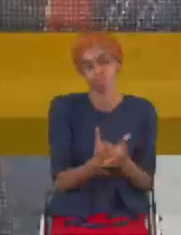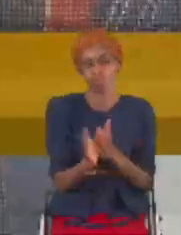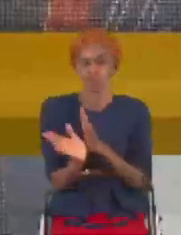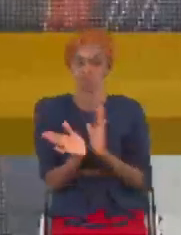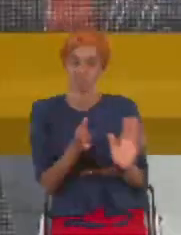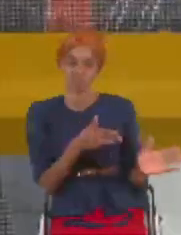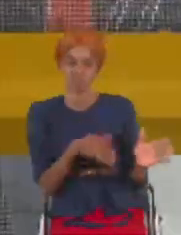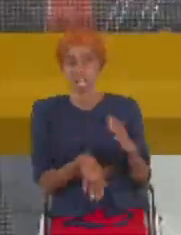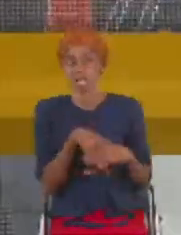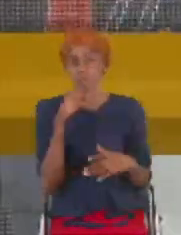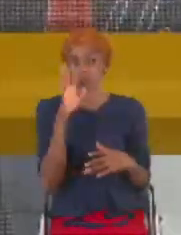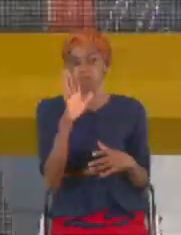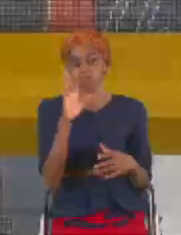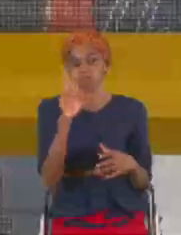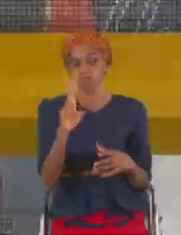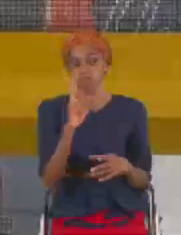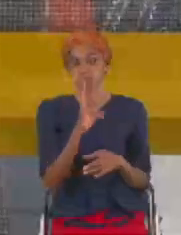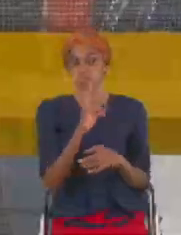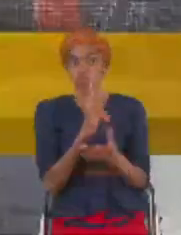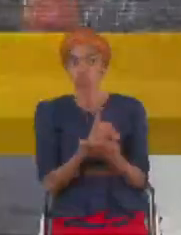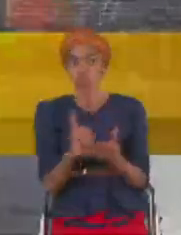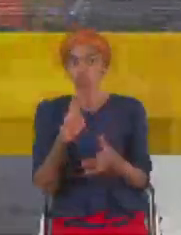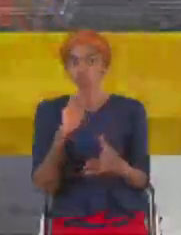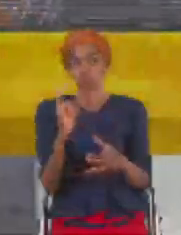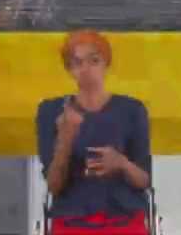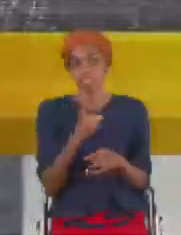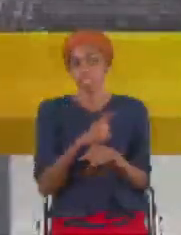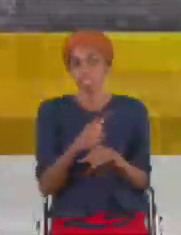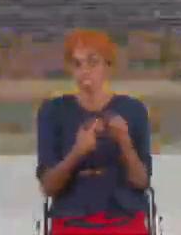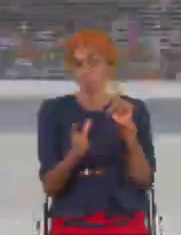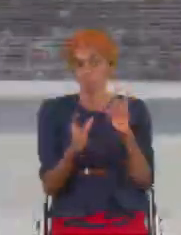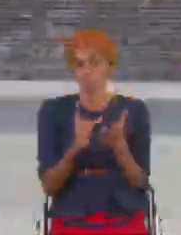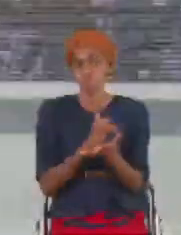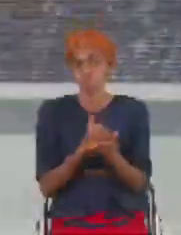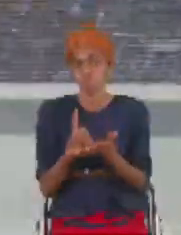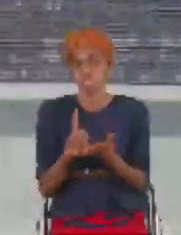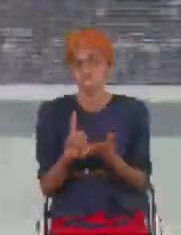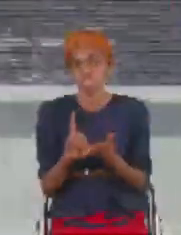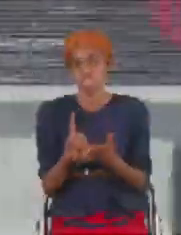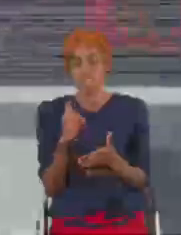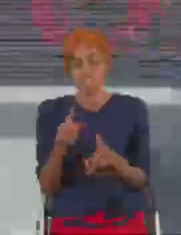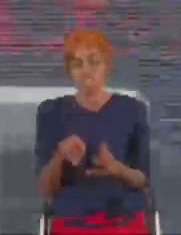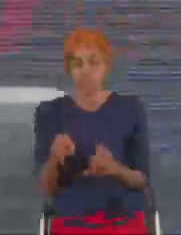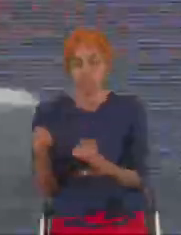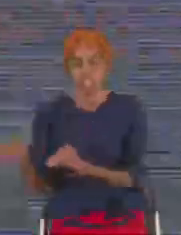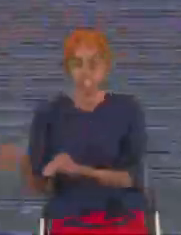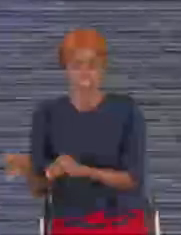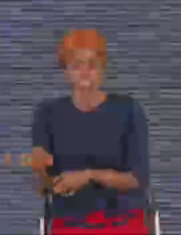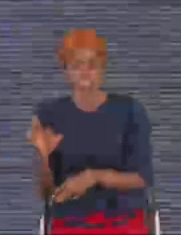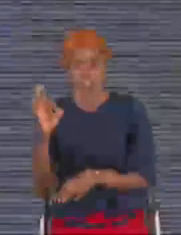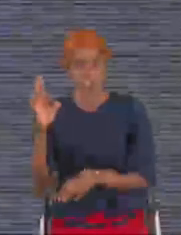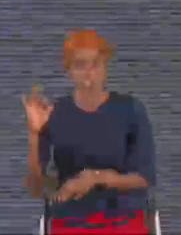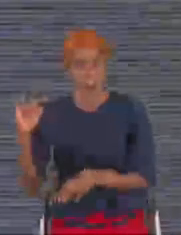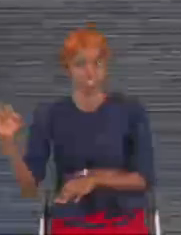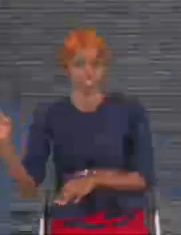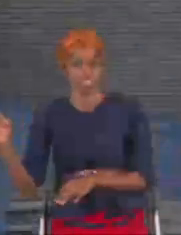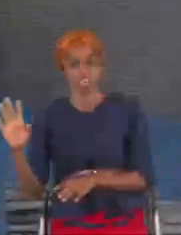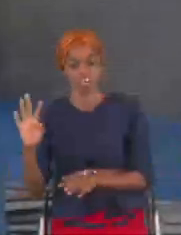pendant un an parmi les 52 semaines de la semaine il travaille il plante il prêche